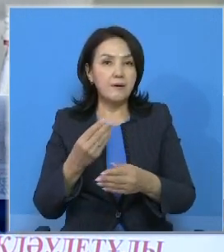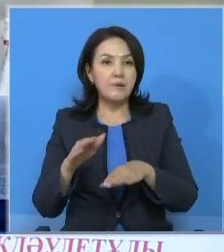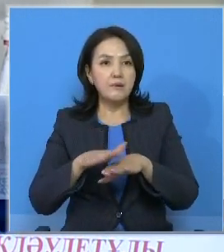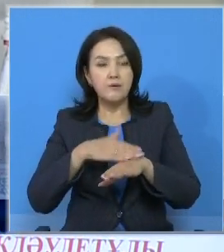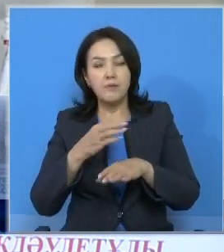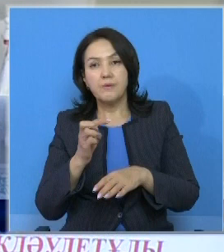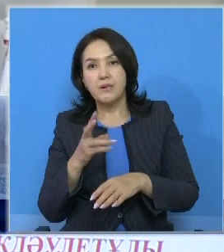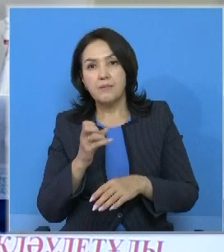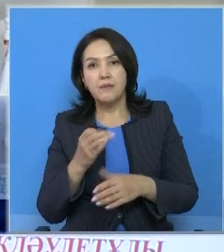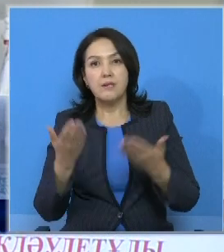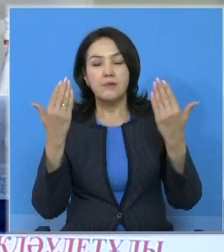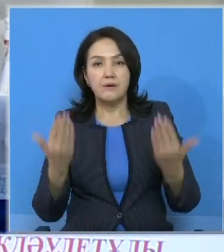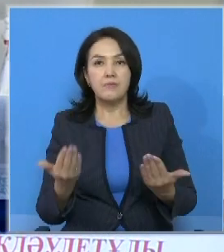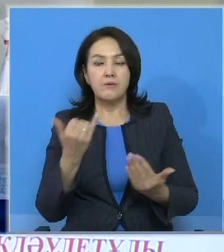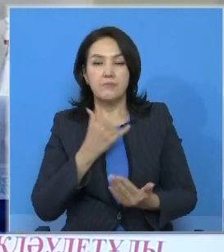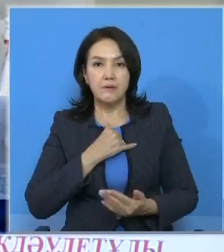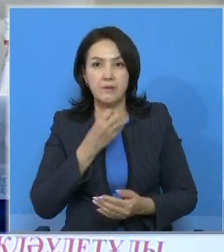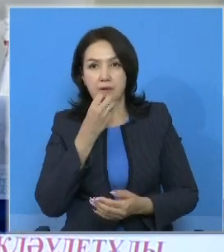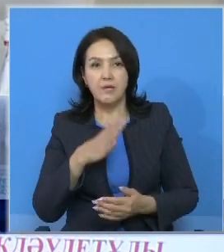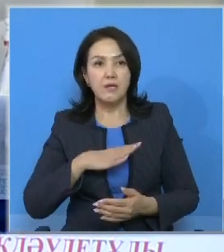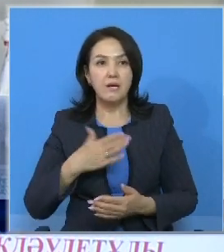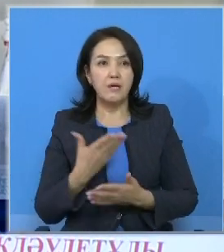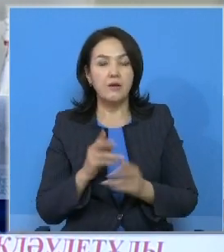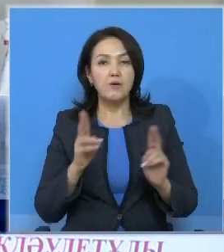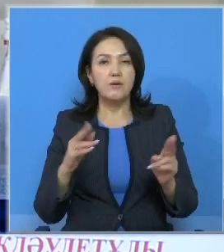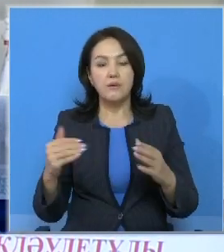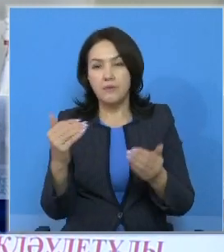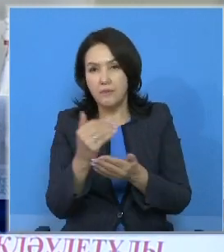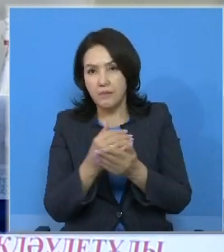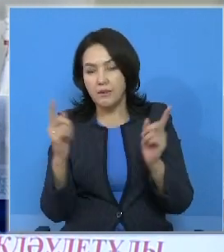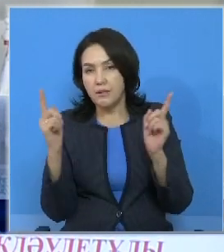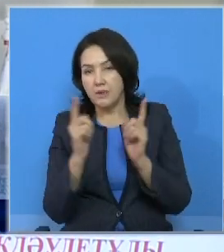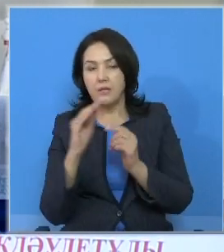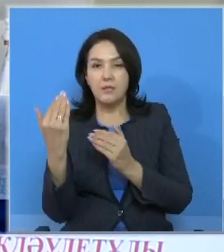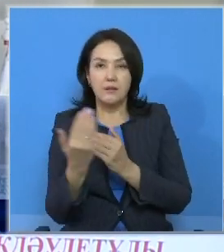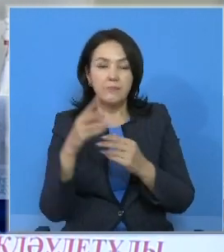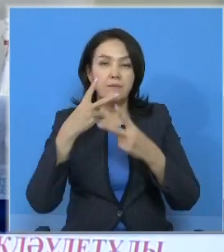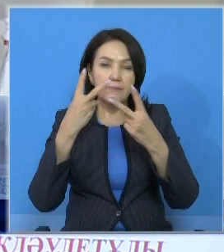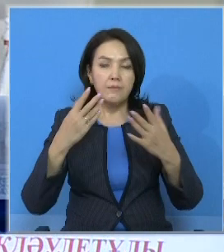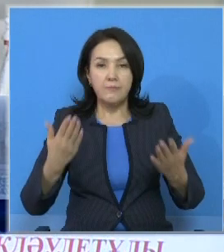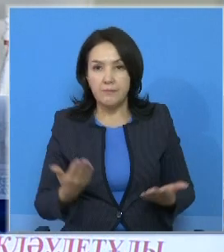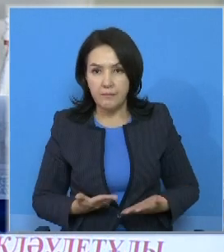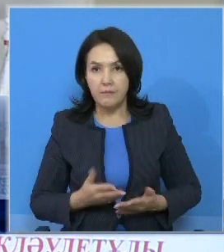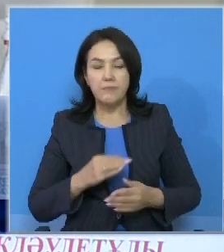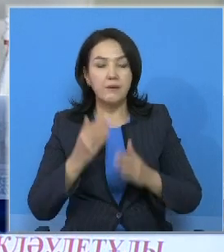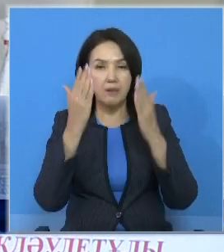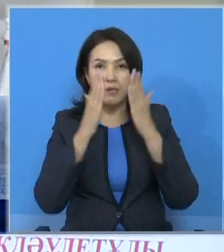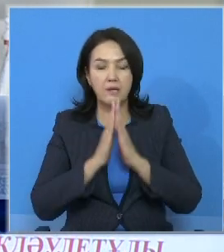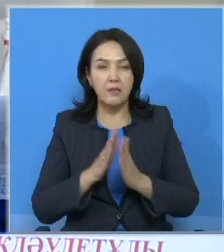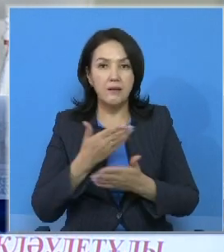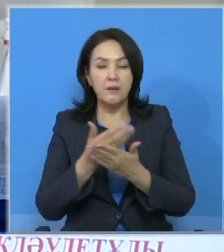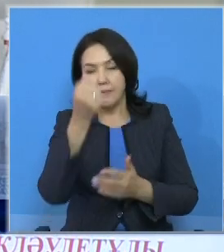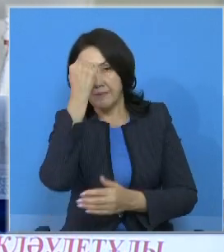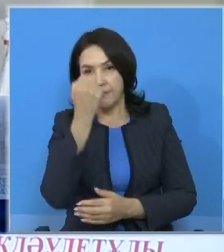плод. Сегодня у нас хорошие отношения со всеми, кто нас окружает. Видя нашу жизнь и служение, люди благословляют нас,